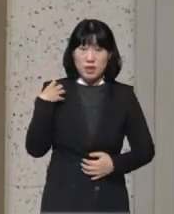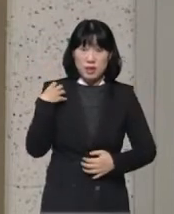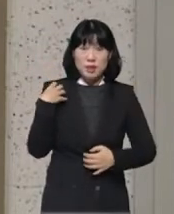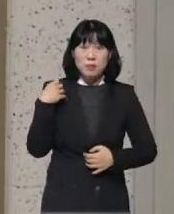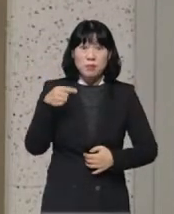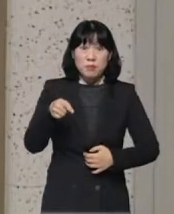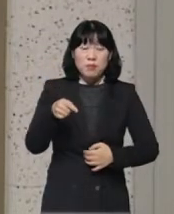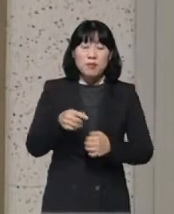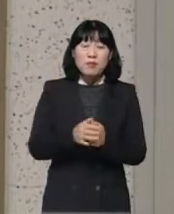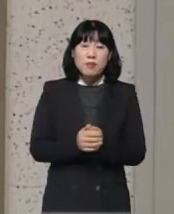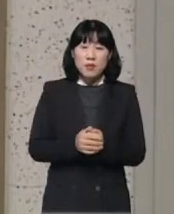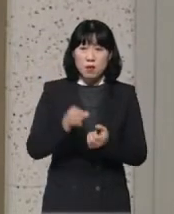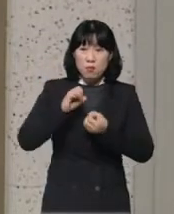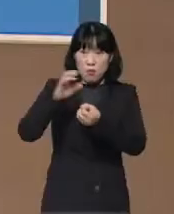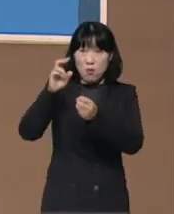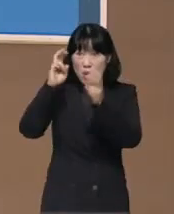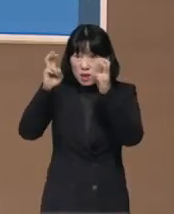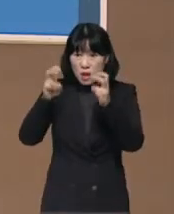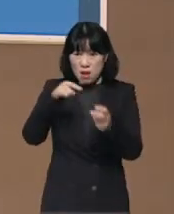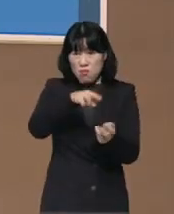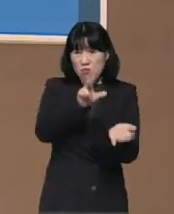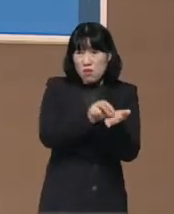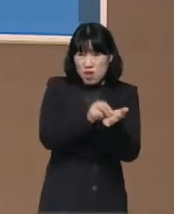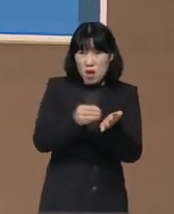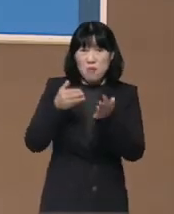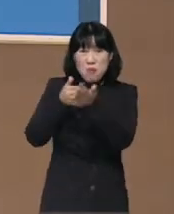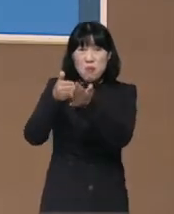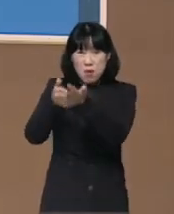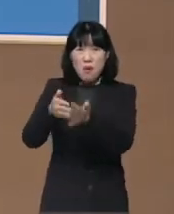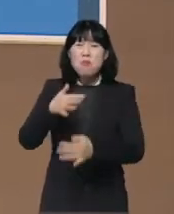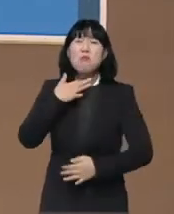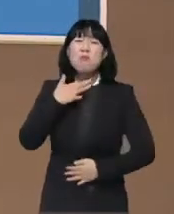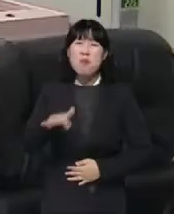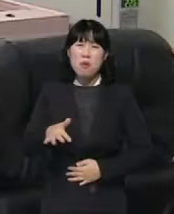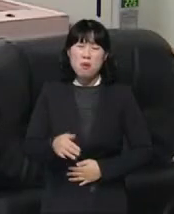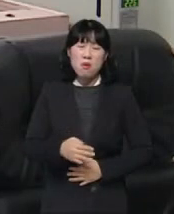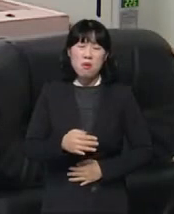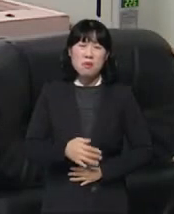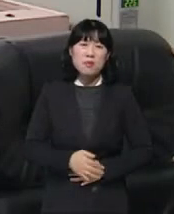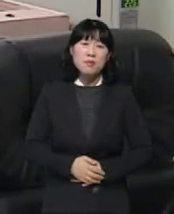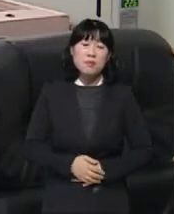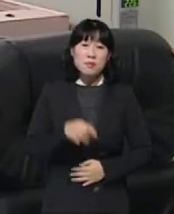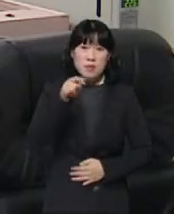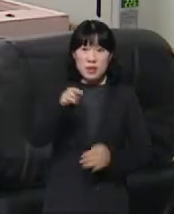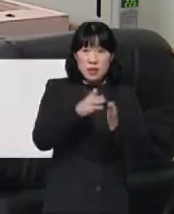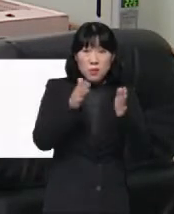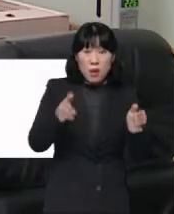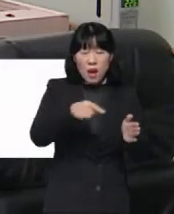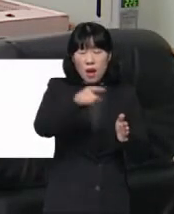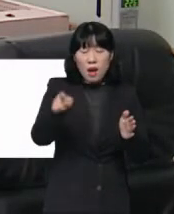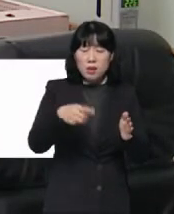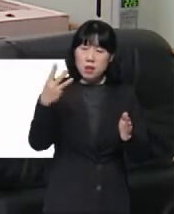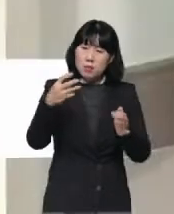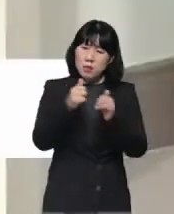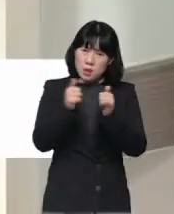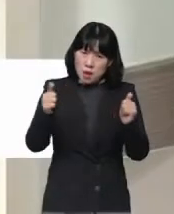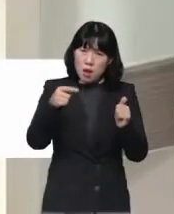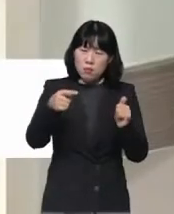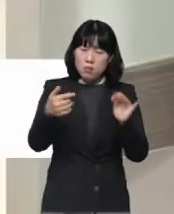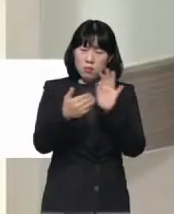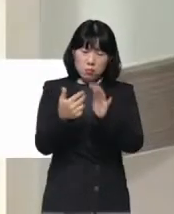보건기관은 납품업체에 어떠한 문제 제기도 하지 않았습니다. 그 사이 3천 명에 가까운